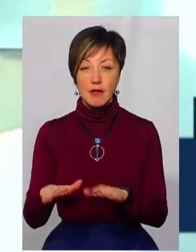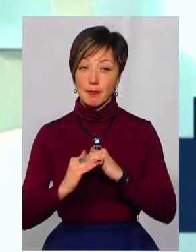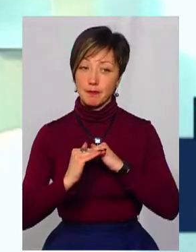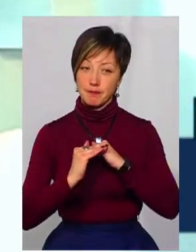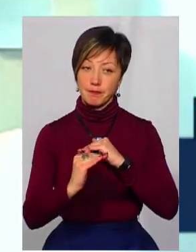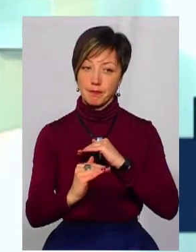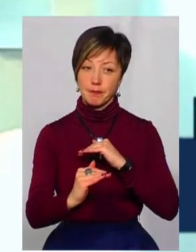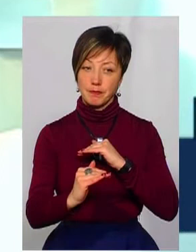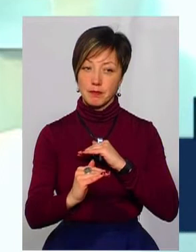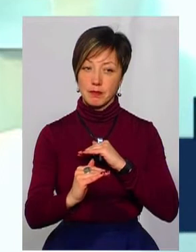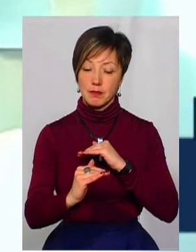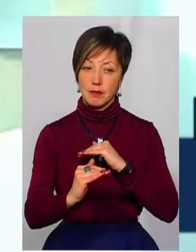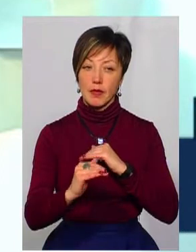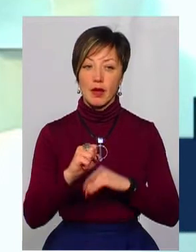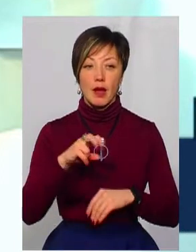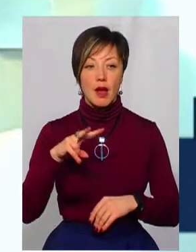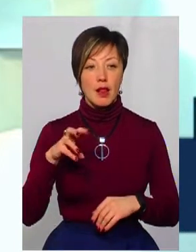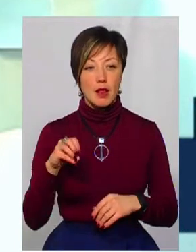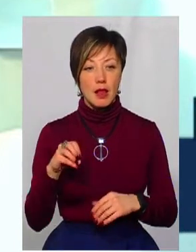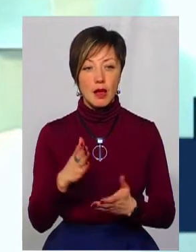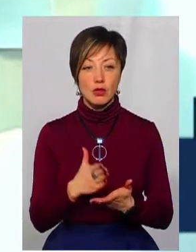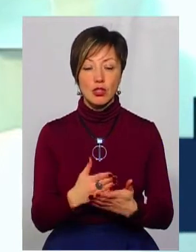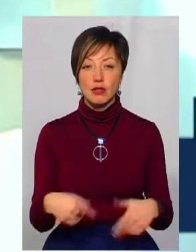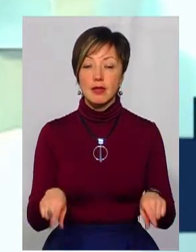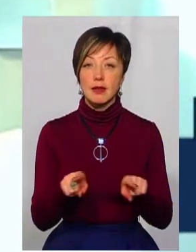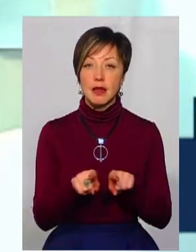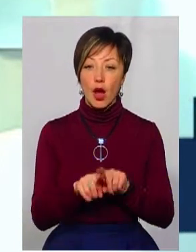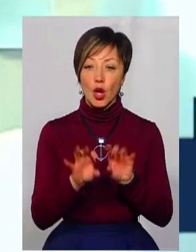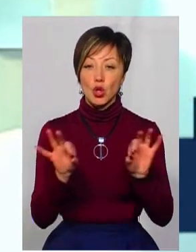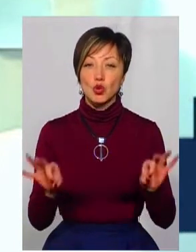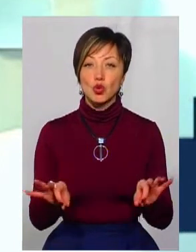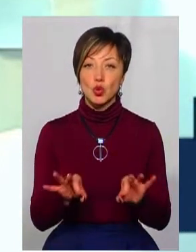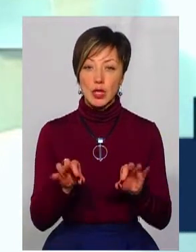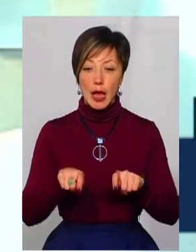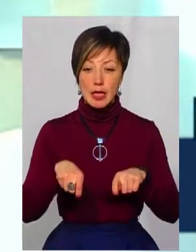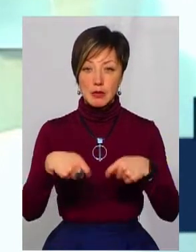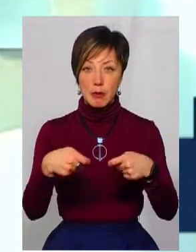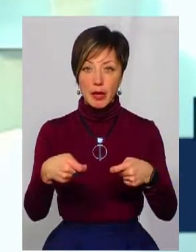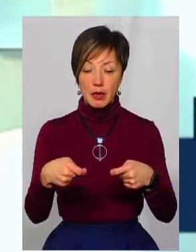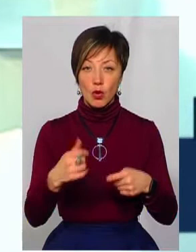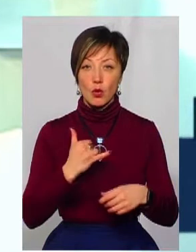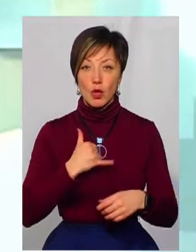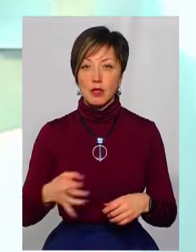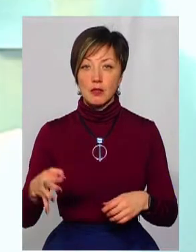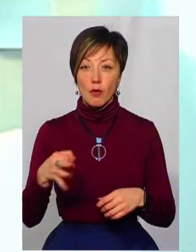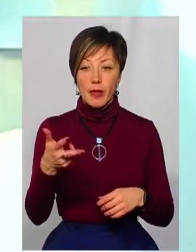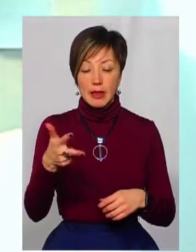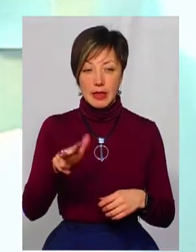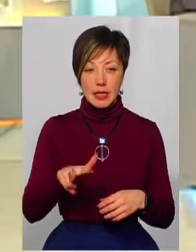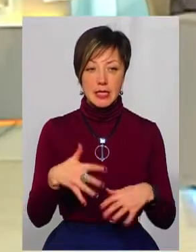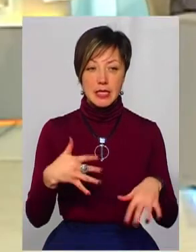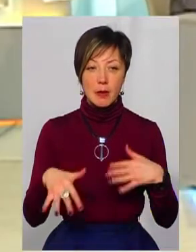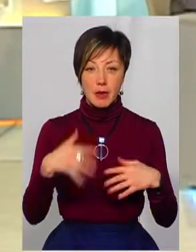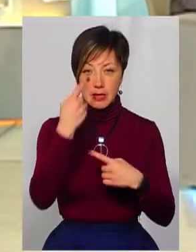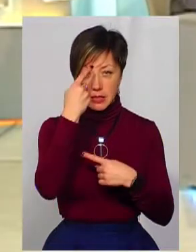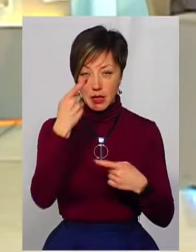рівнину, в принципі, структуру, але вони розташовані таким чином, що жоден з передавачів, а їх у нас в області 3 стоїться, Т2, слабкий